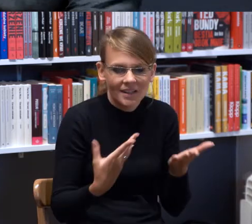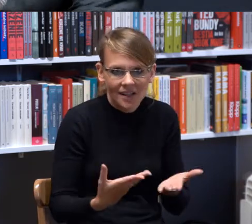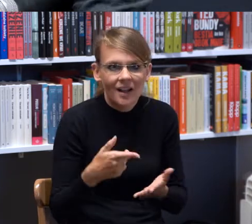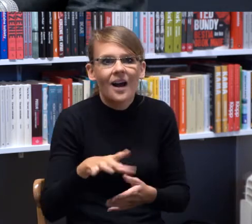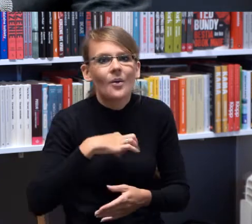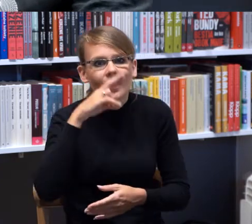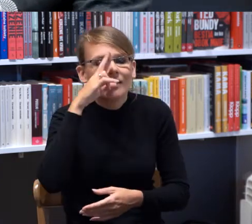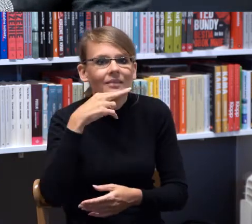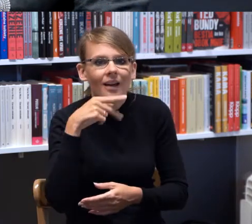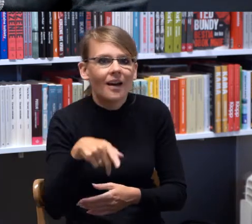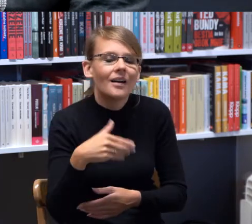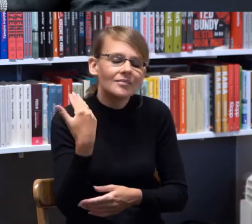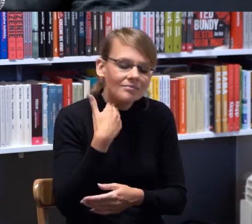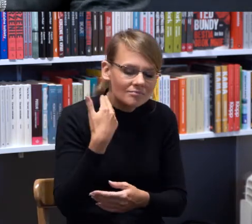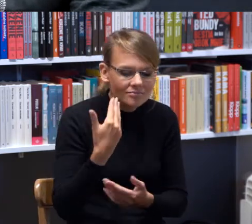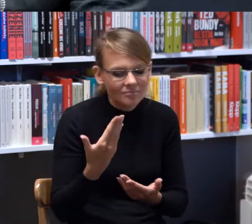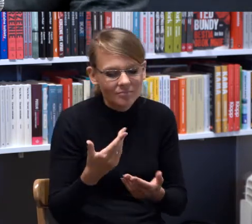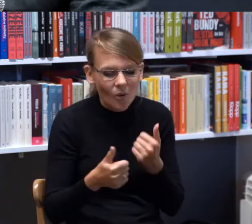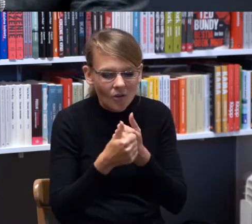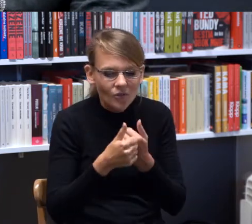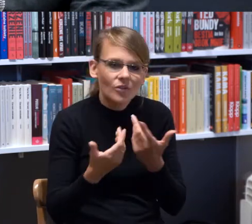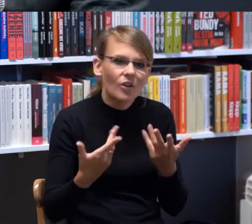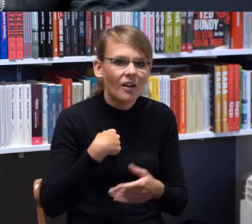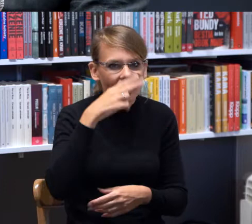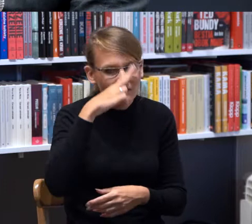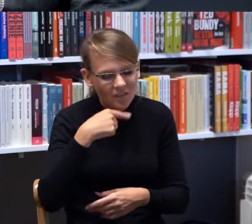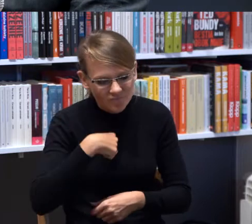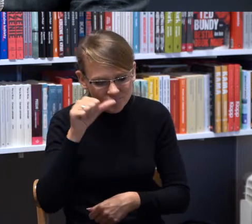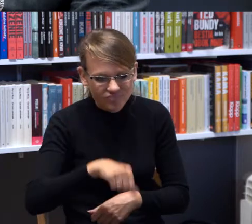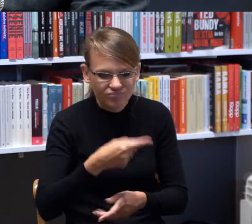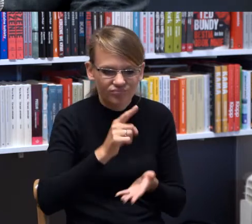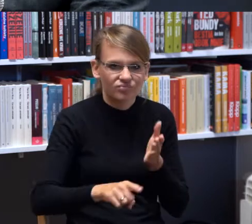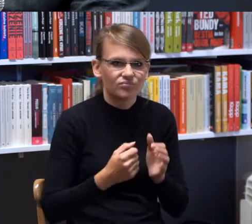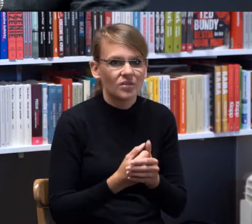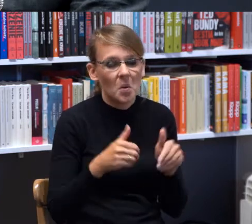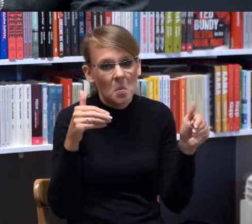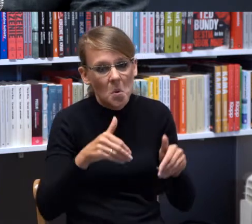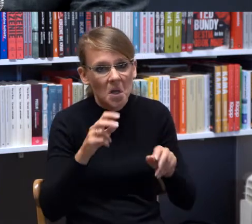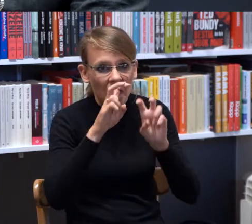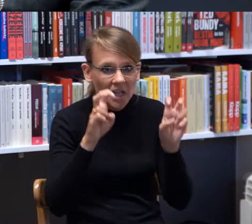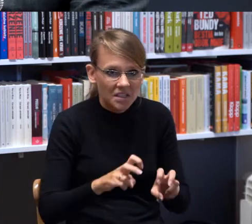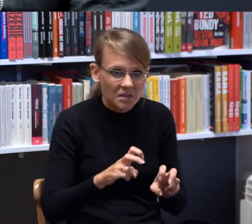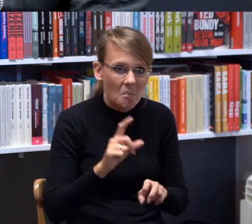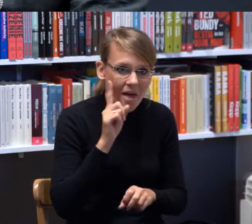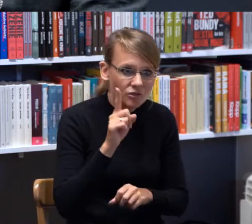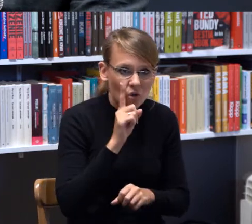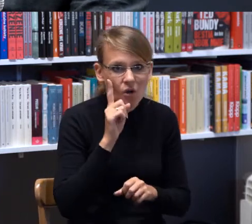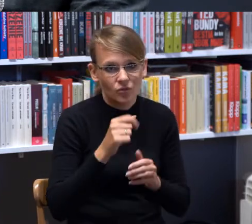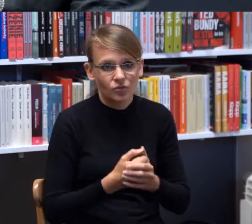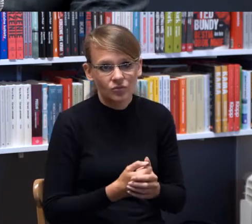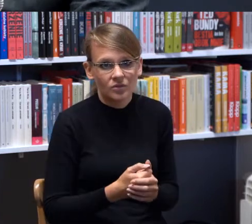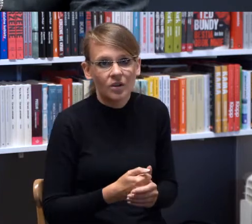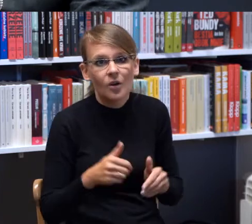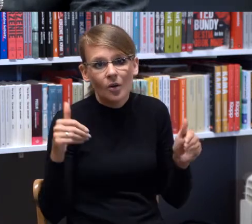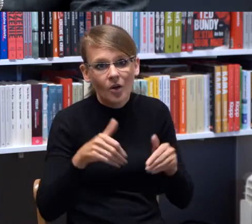i on pił oczywiście o wielu rzeczach, o swojej porażce jako ojca, o być może kryzysie męskości, być może o swojej